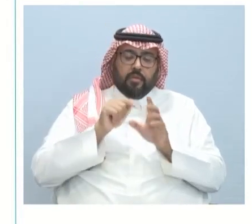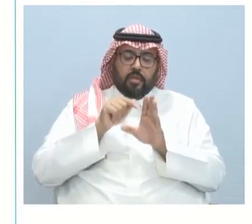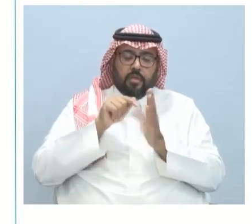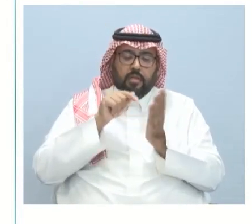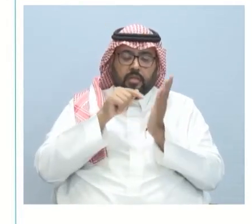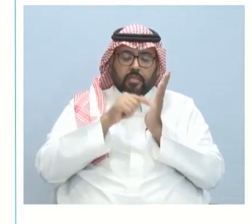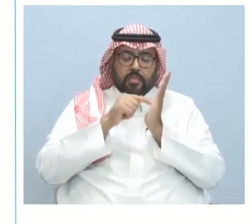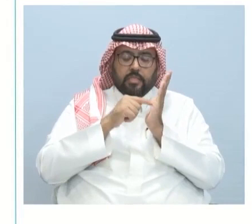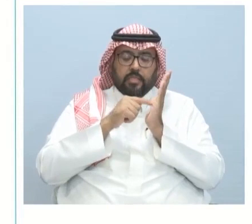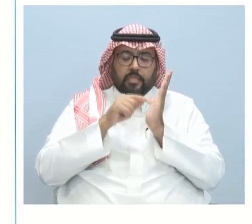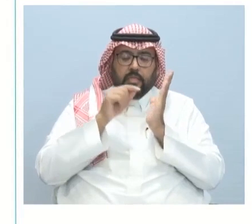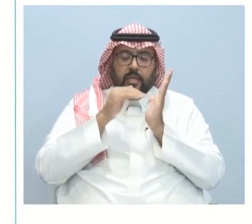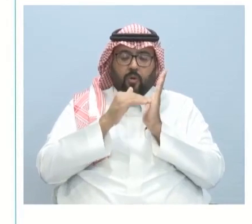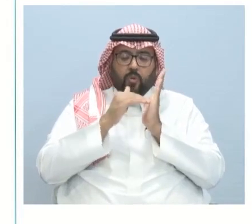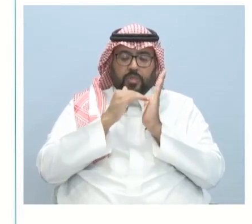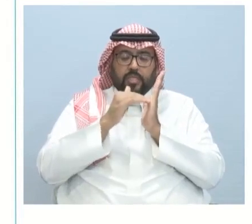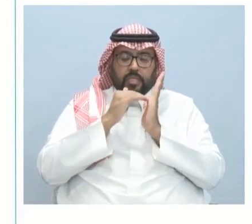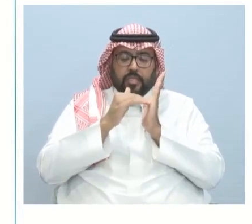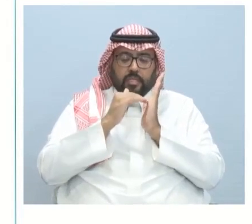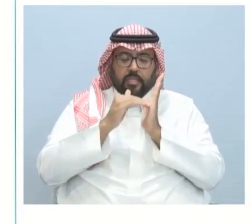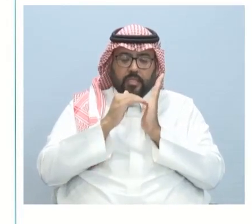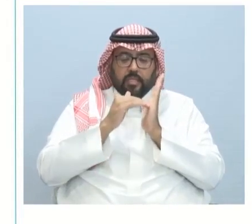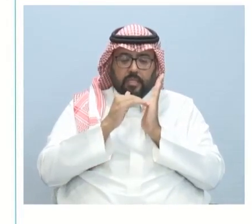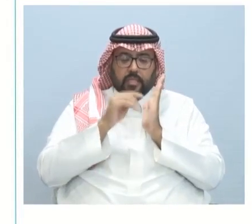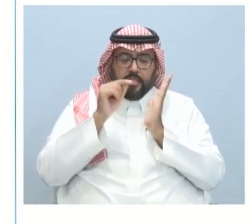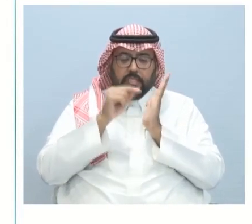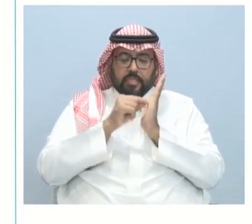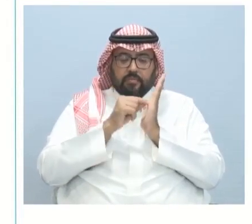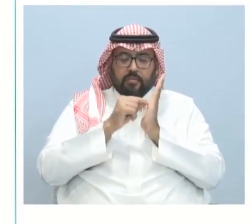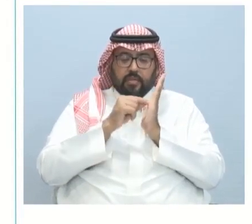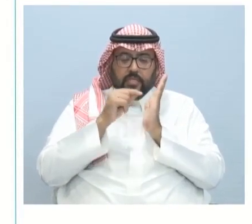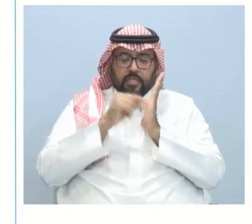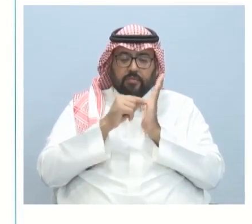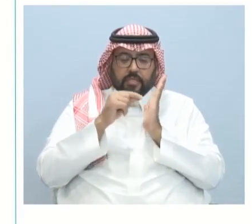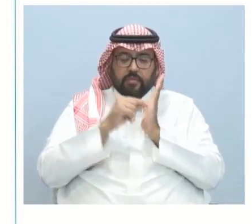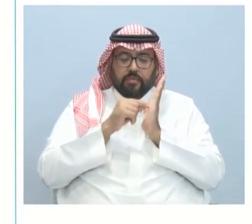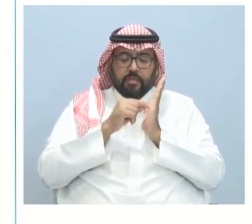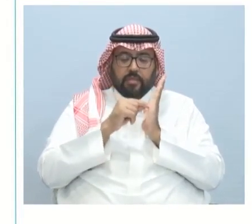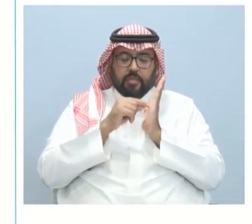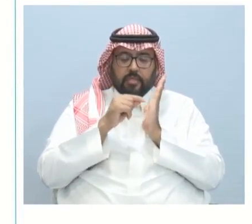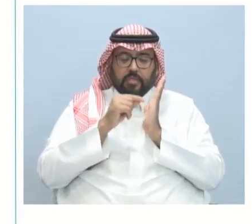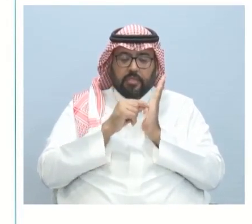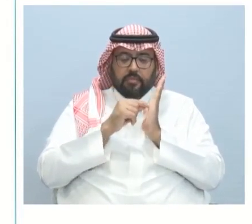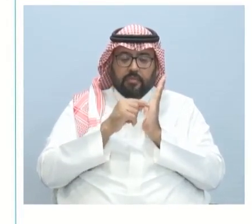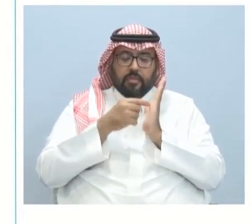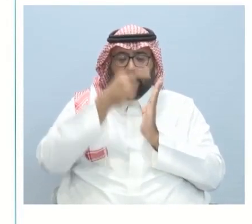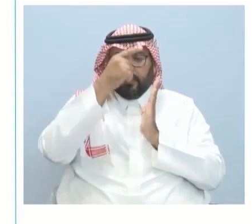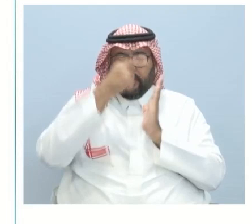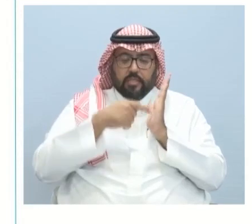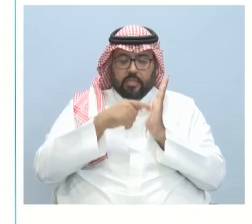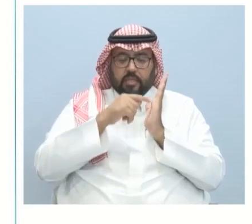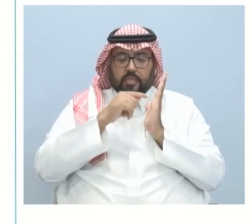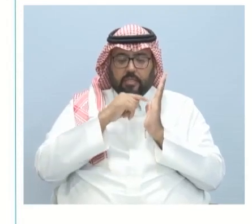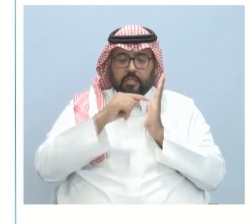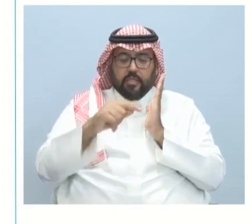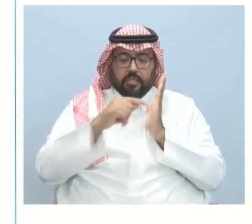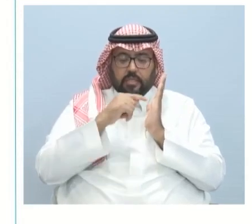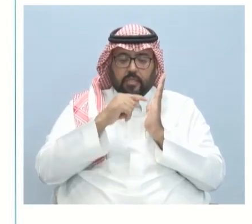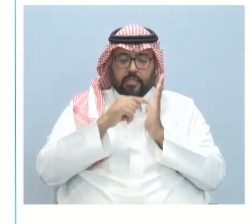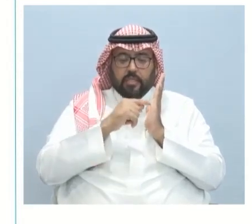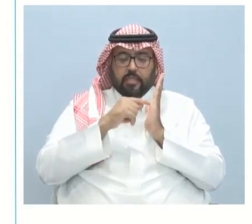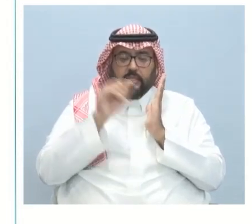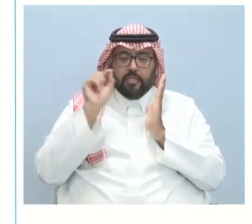موقع الروبوت في منتصف صفر وصفر كانت الاحداثيات صفر اكس وصفر واي للروبوت